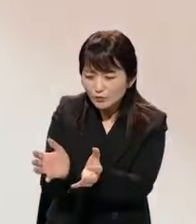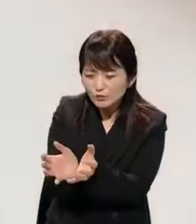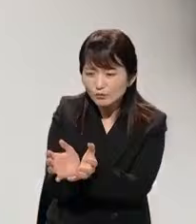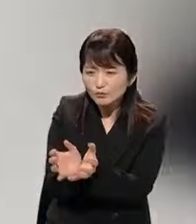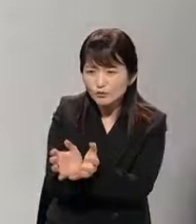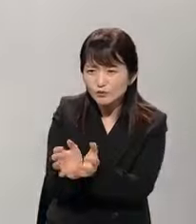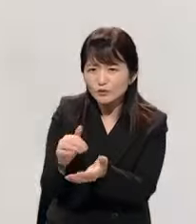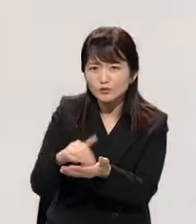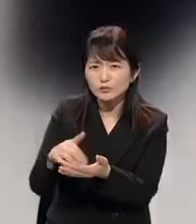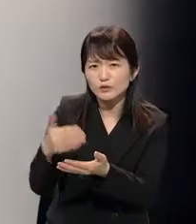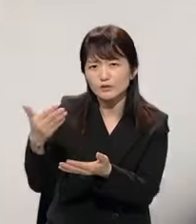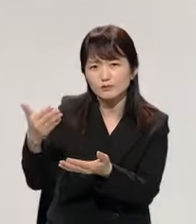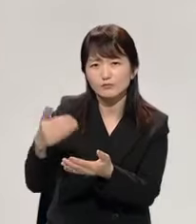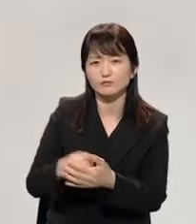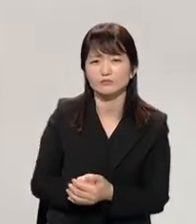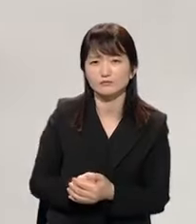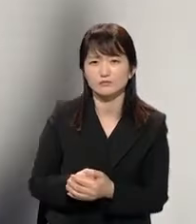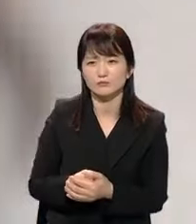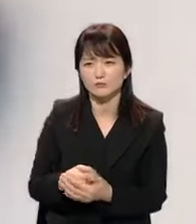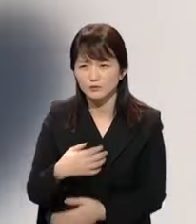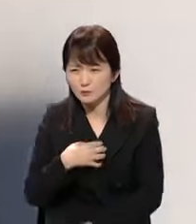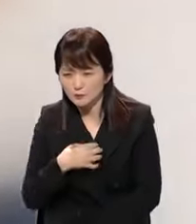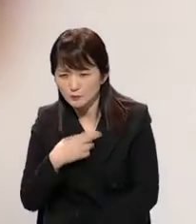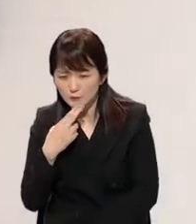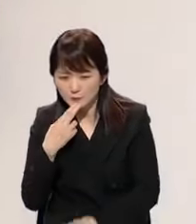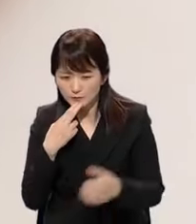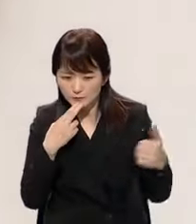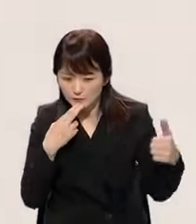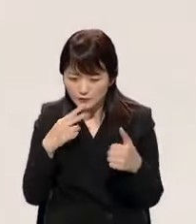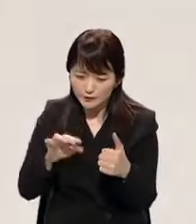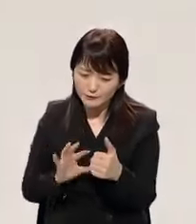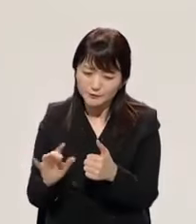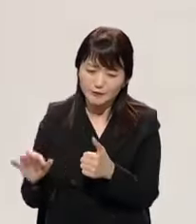마리. 새끼 강아지들은 경계도 없이 달려와서 애교를 부립니다.